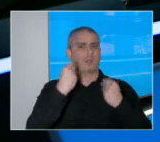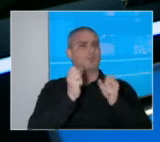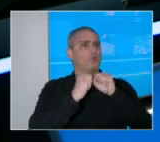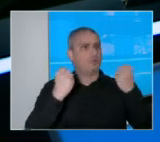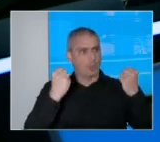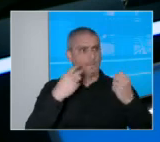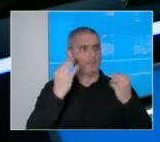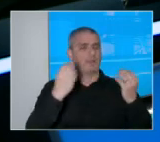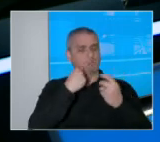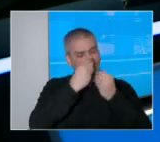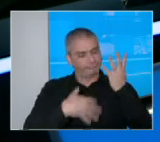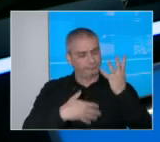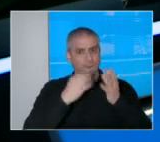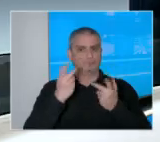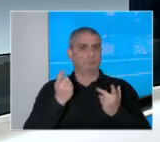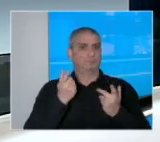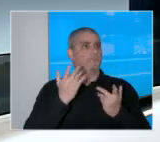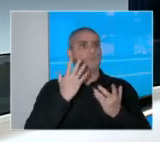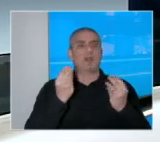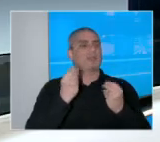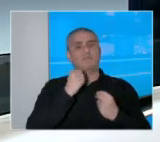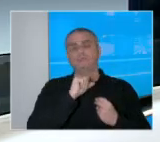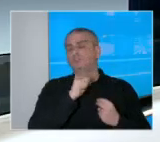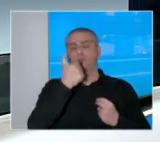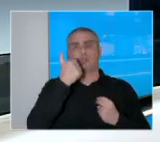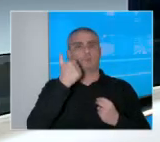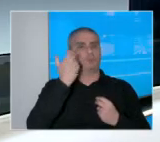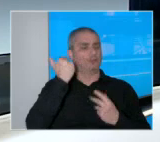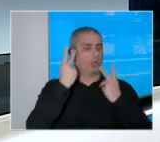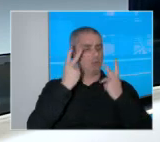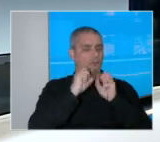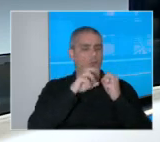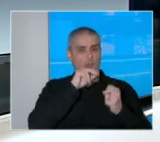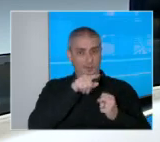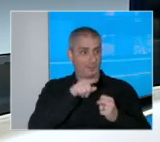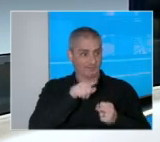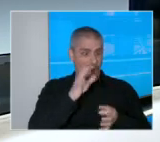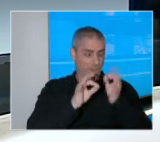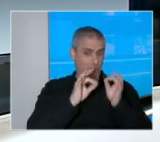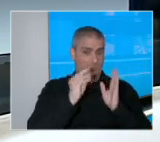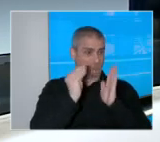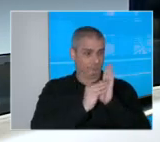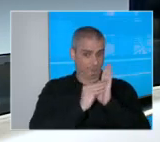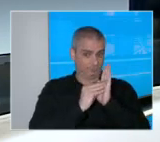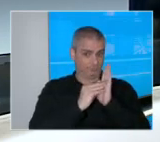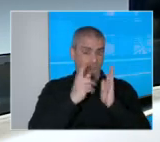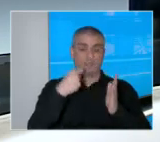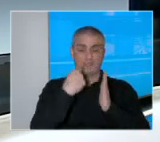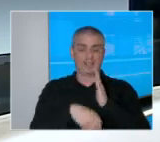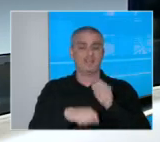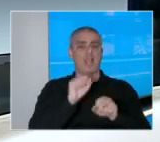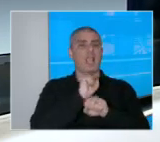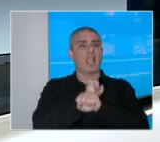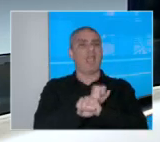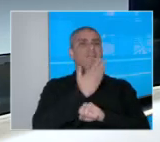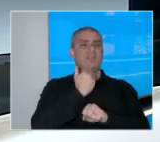התורה, מתחילים לפרט את המשפטים. מה הדבר הראשון שהיה חשוב לתורה לדבר? ואלה המשפטים אשר תשים לפניהם? כי תקנה עבד